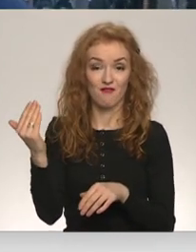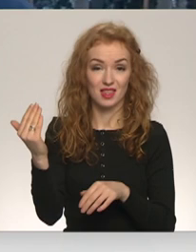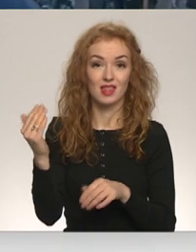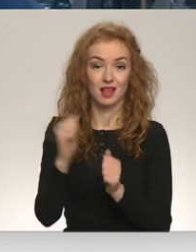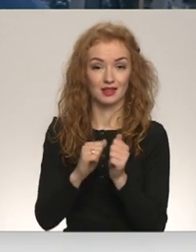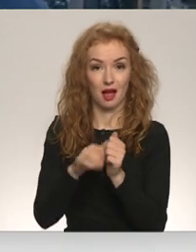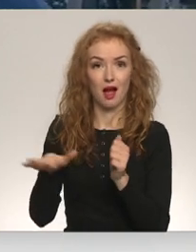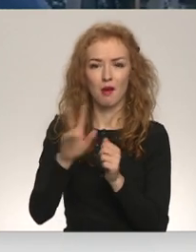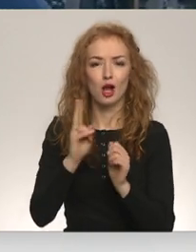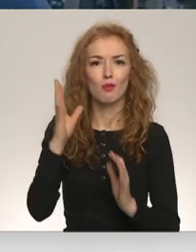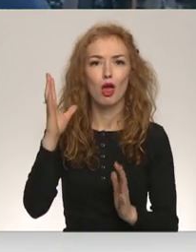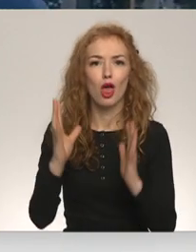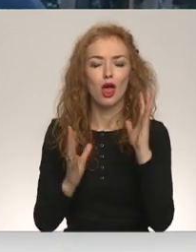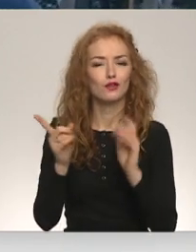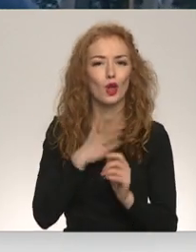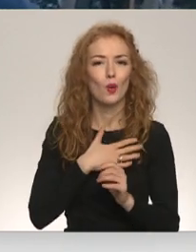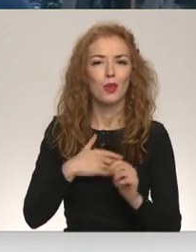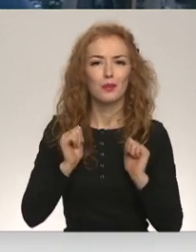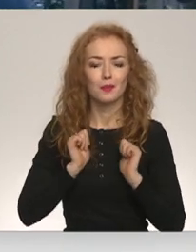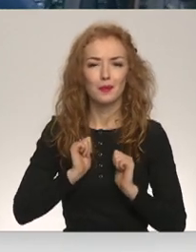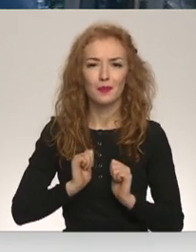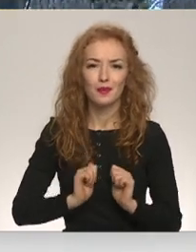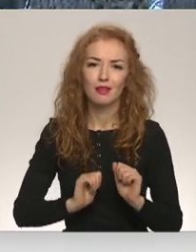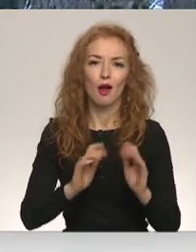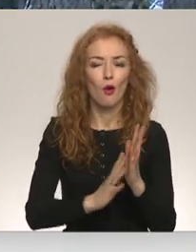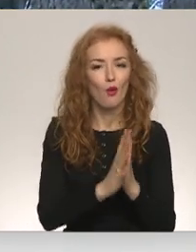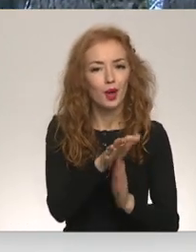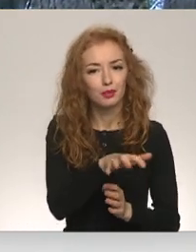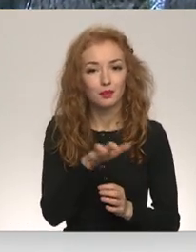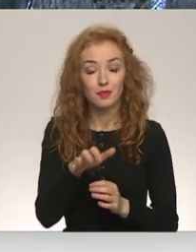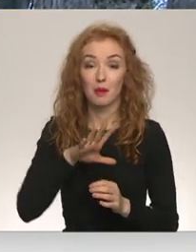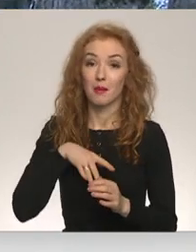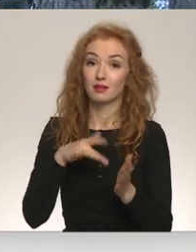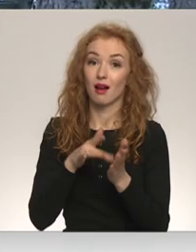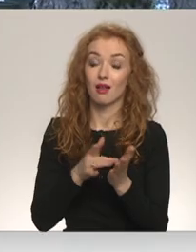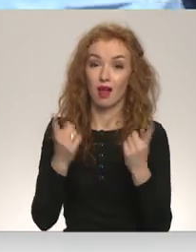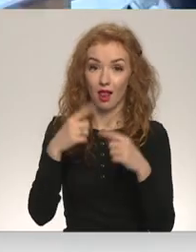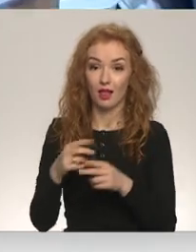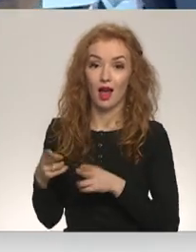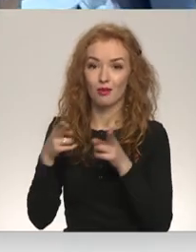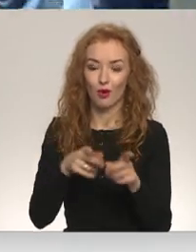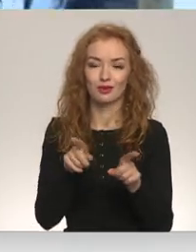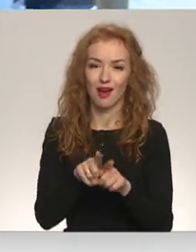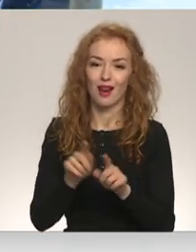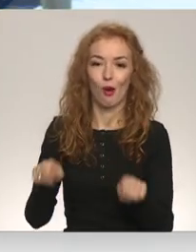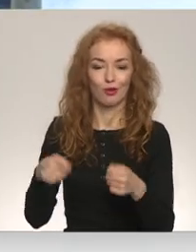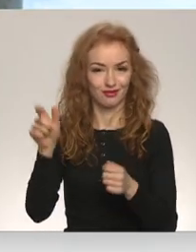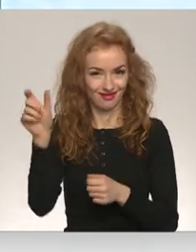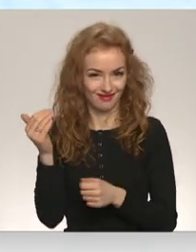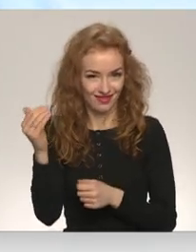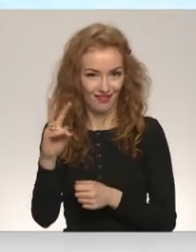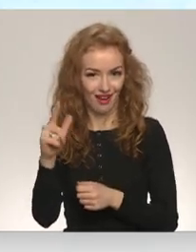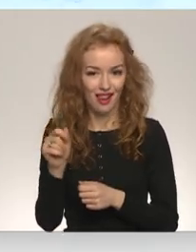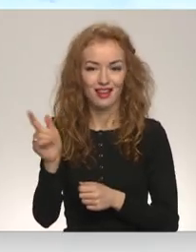kā mešs, jo viņa tur ļoti saudzīgi apiet tās ar visu, kas tur aug. Pēc kāda laika arī atbrauc pati Velga Vītola ar meitu.